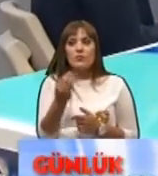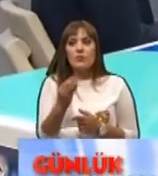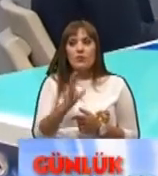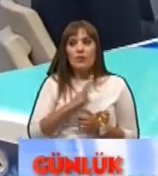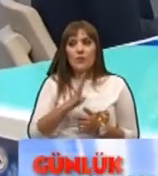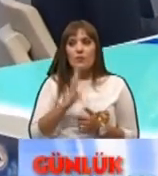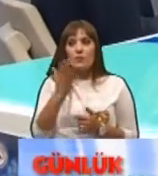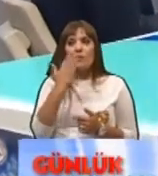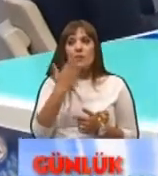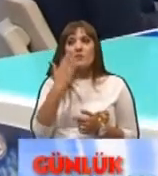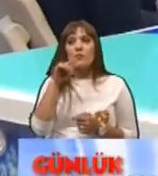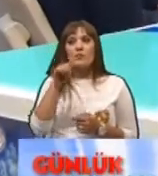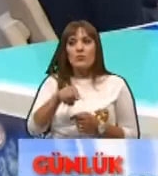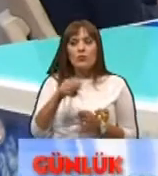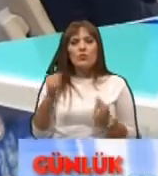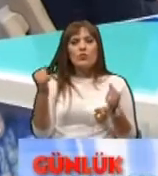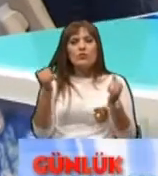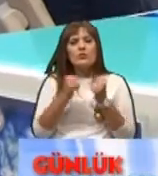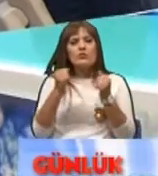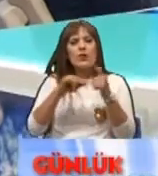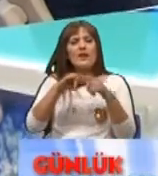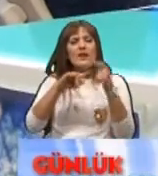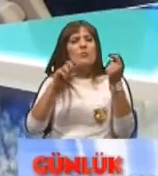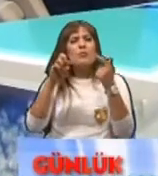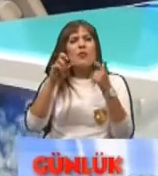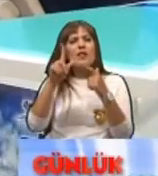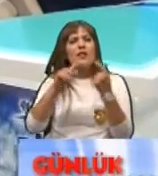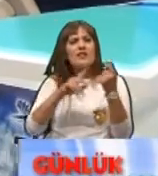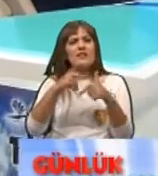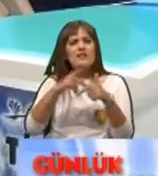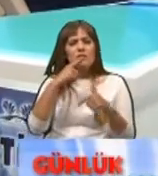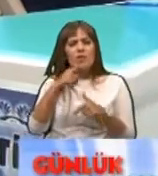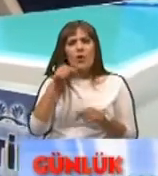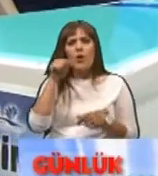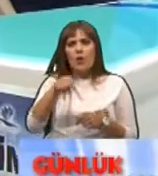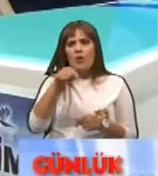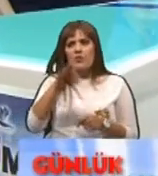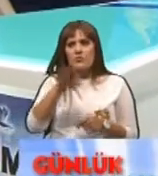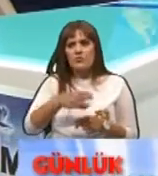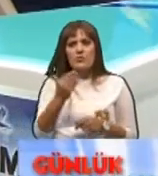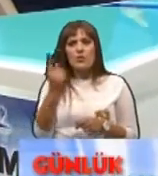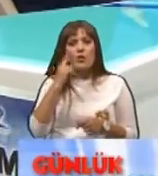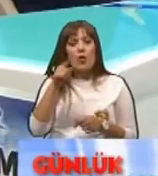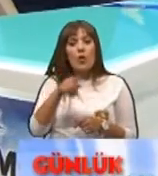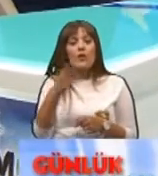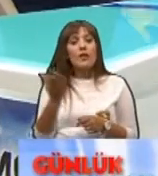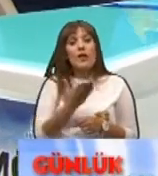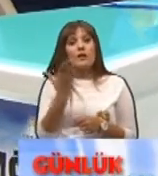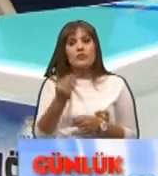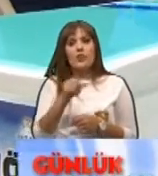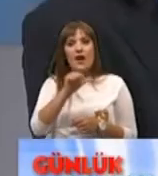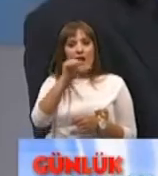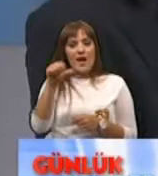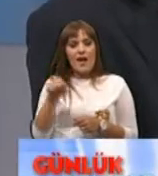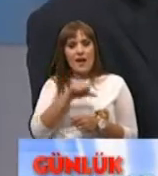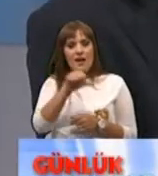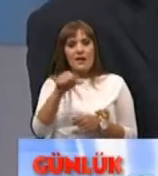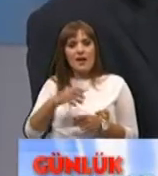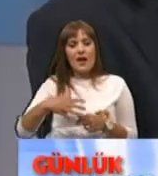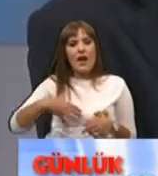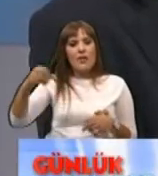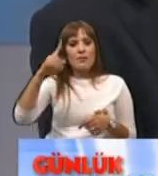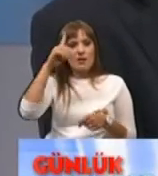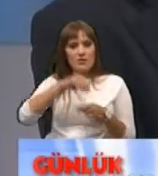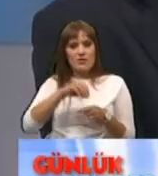çok. Mesela bu soğuk lipoliz mi diyorlar? Ne diyorlar? Onu duydun mu? O da şimdi lipoliz, çok. O daha çok yağ almak